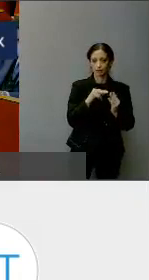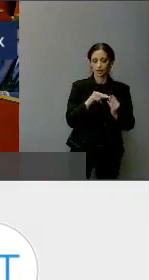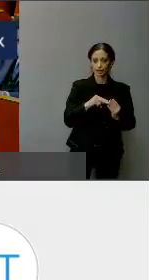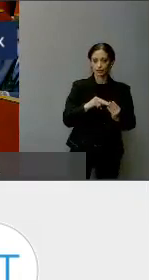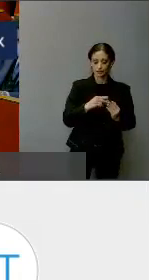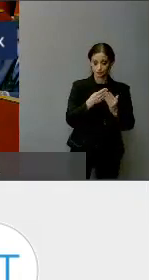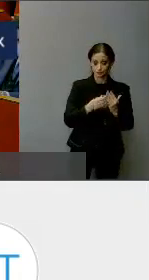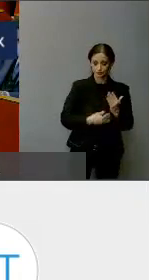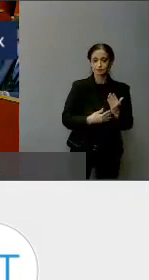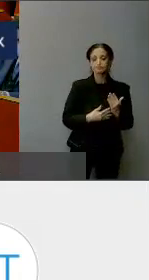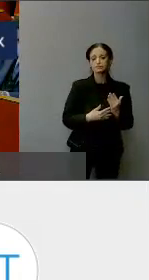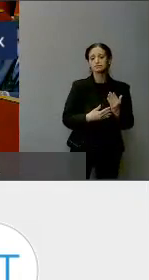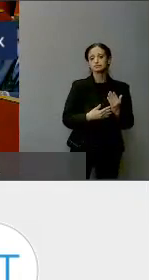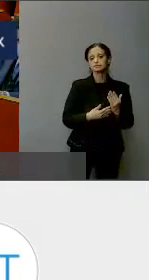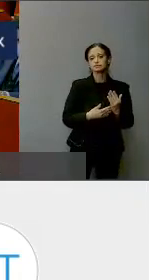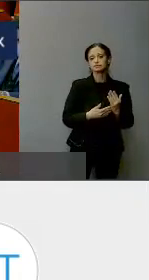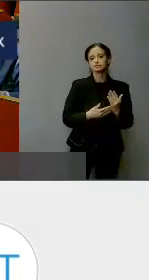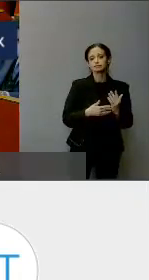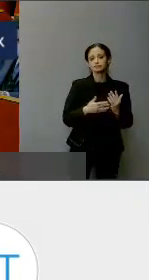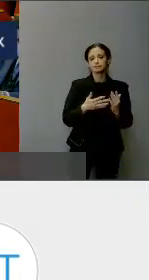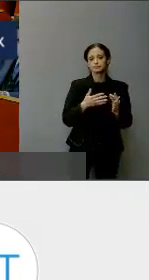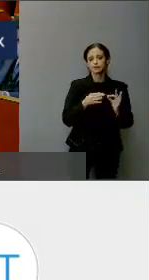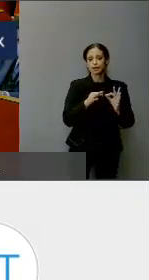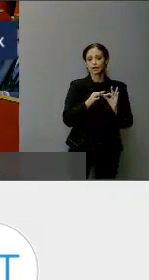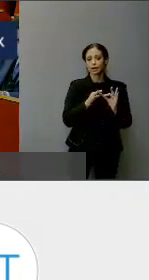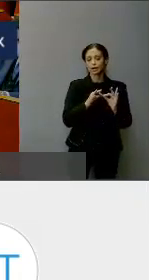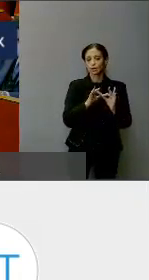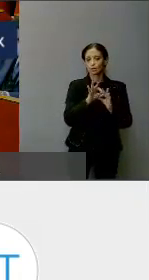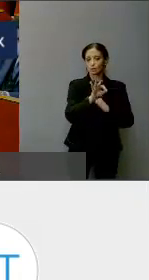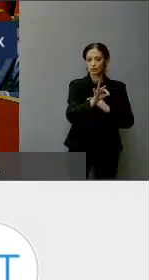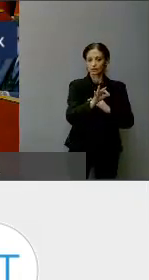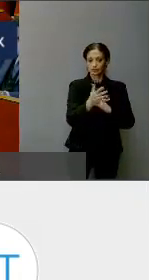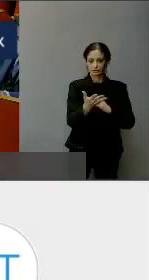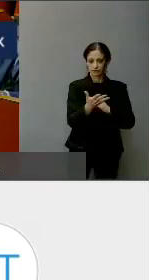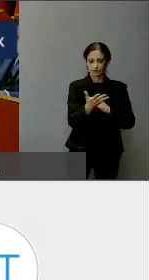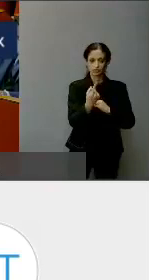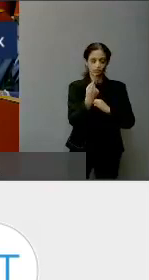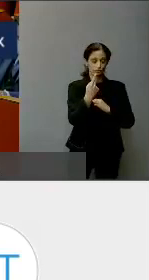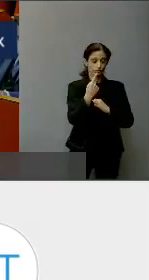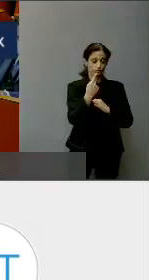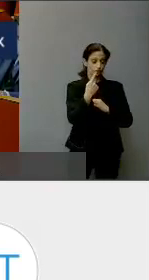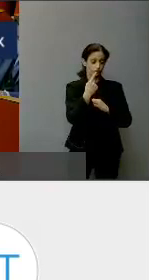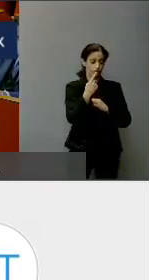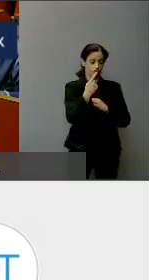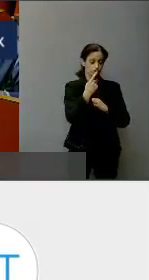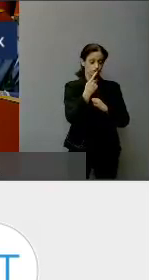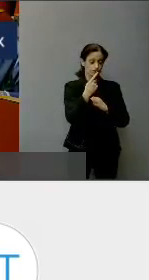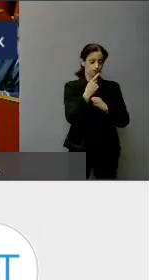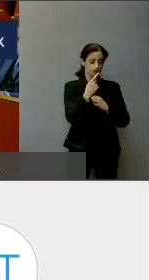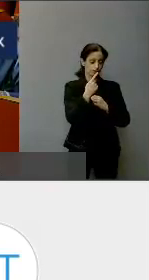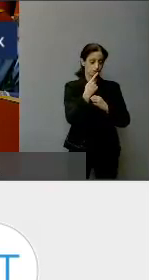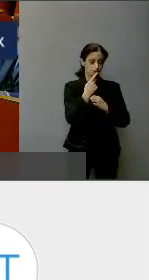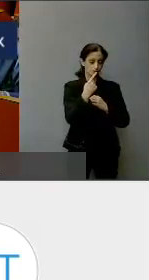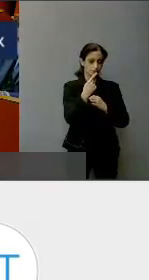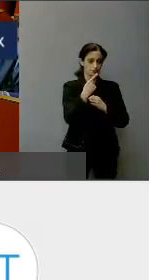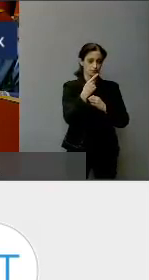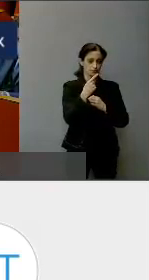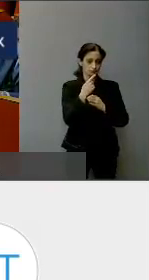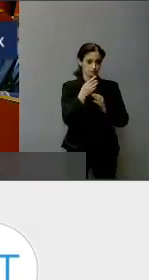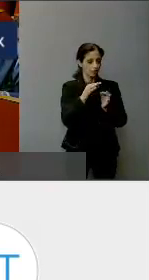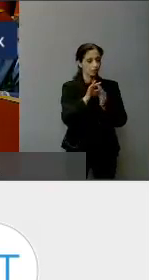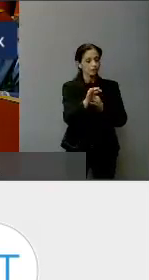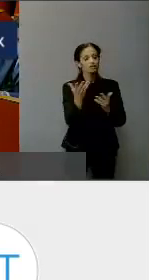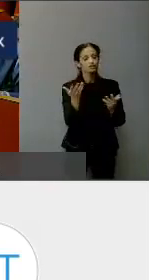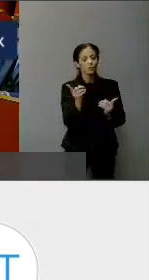rivolti sì venga diminuito l'esatto